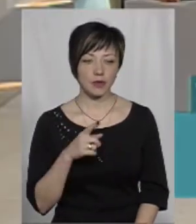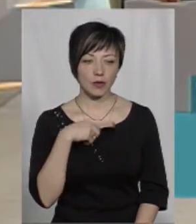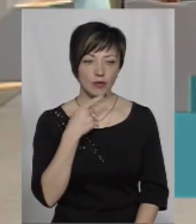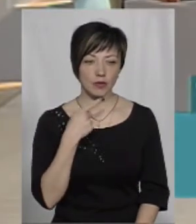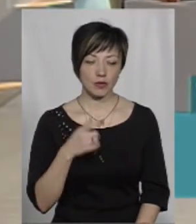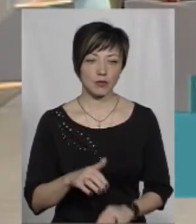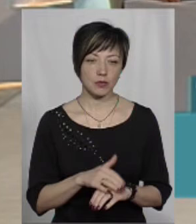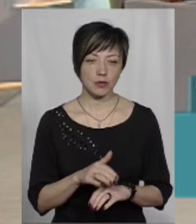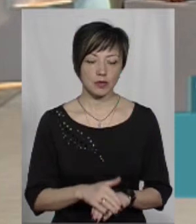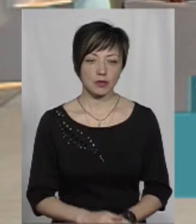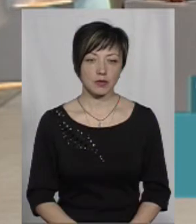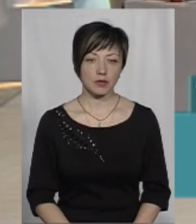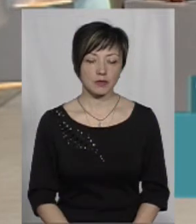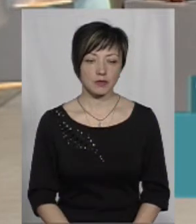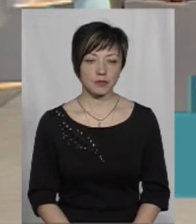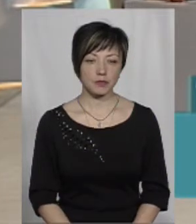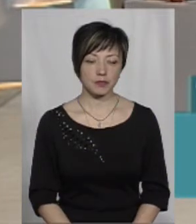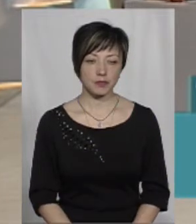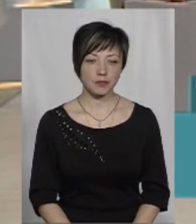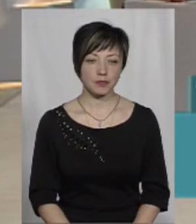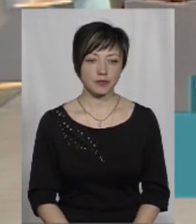Говоріть, будь ласка.